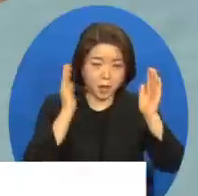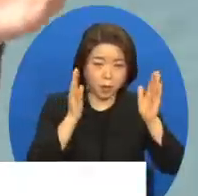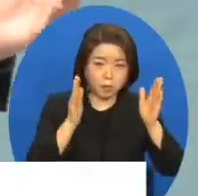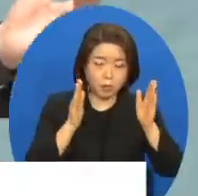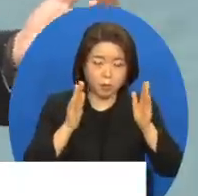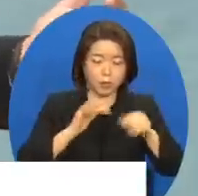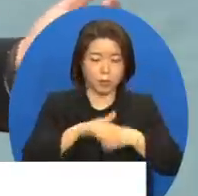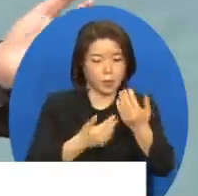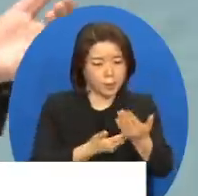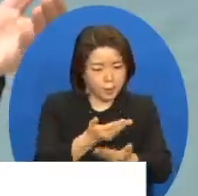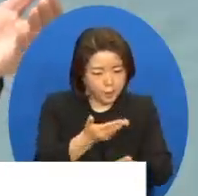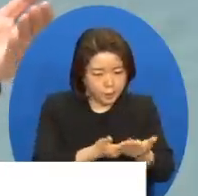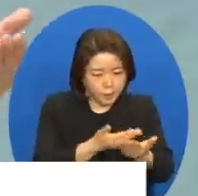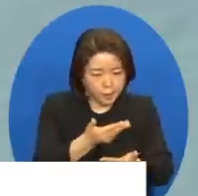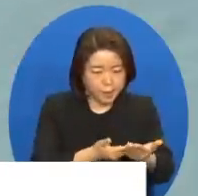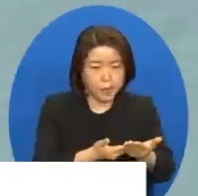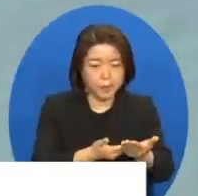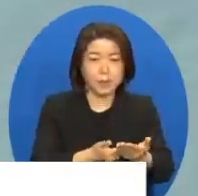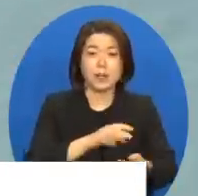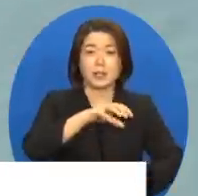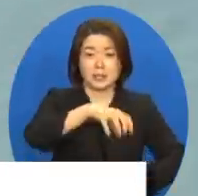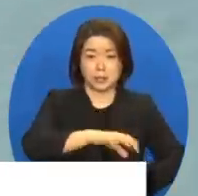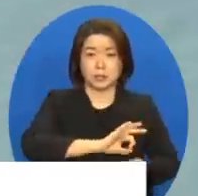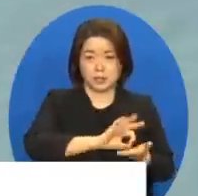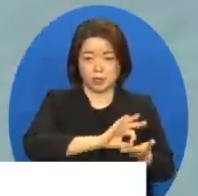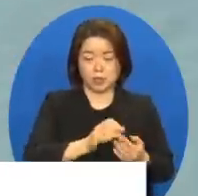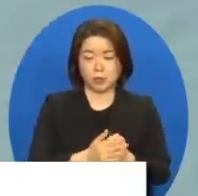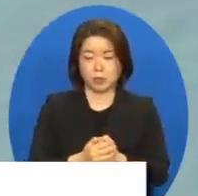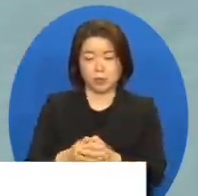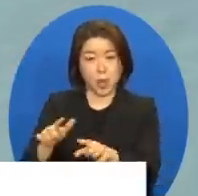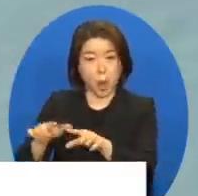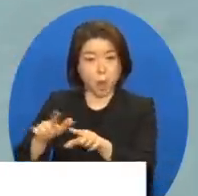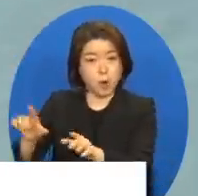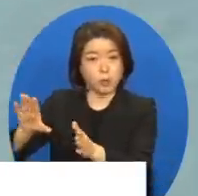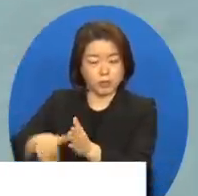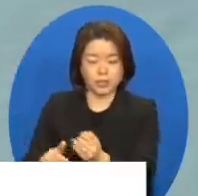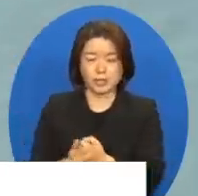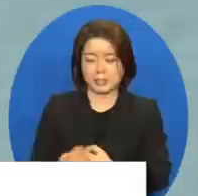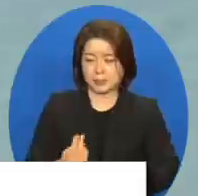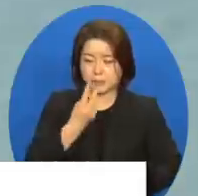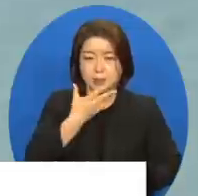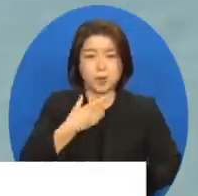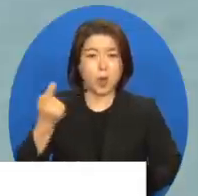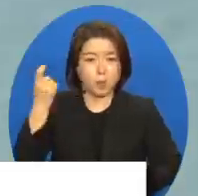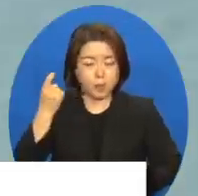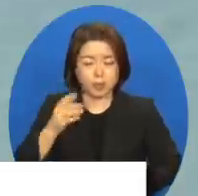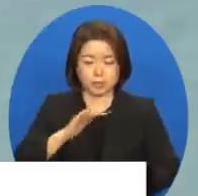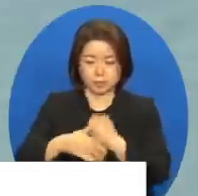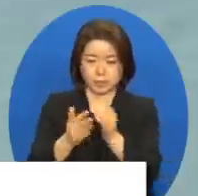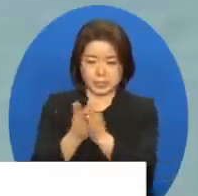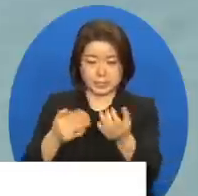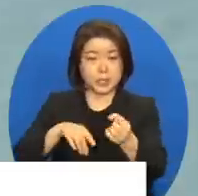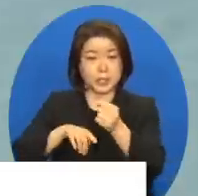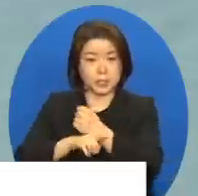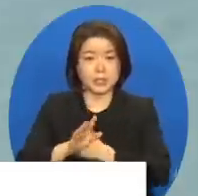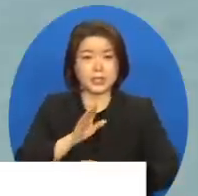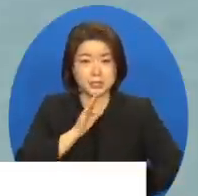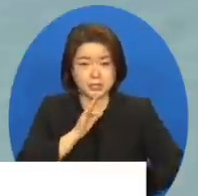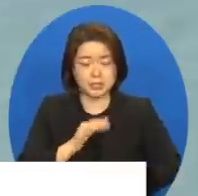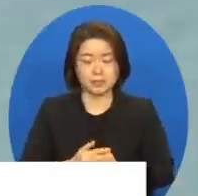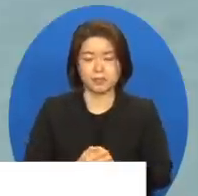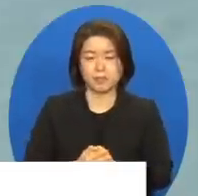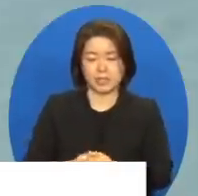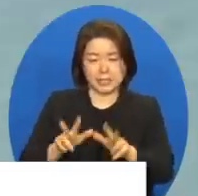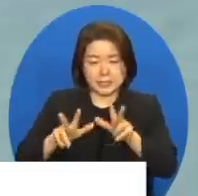나누는 장으로 교육관에 쓰여지고, 주중에는 생명의 복음, 성경의 진리, 지금도